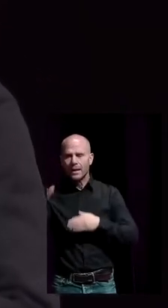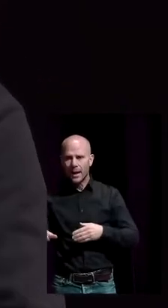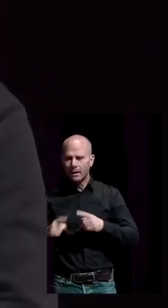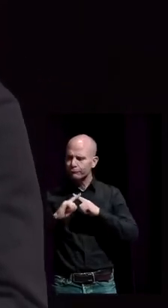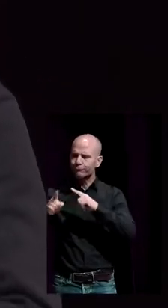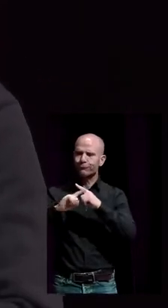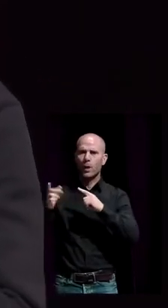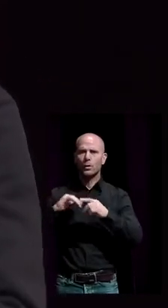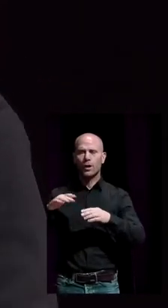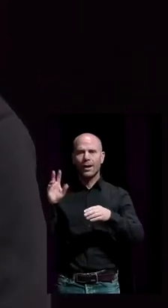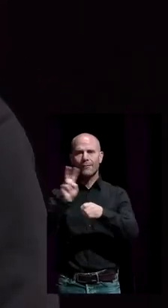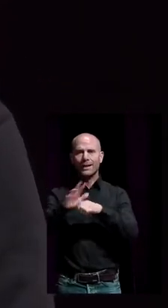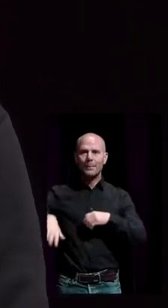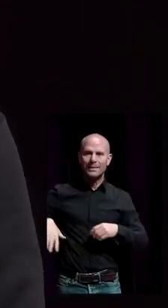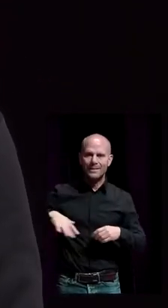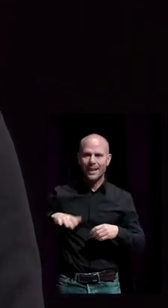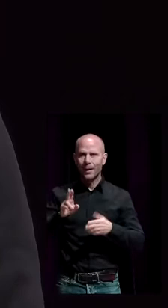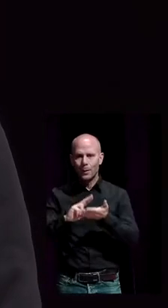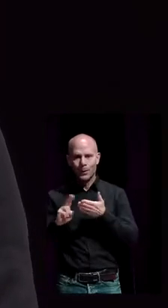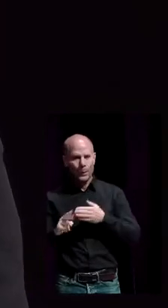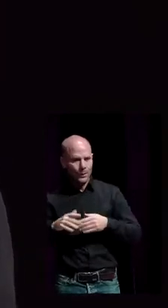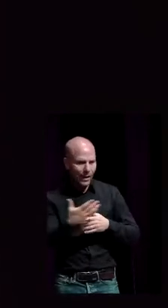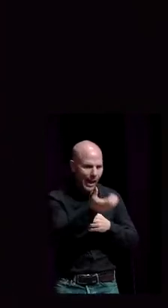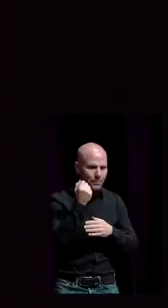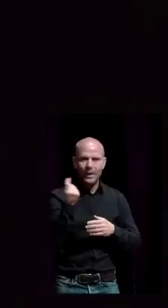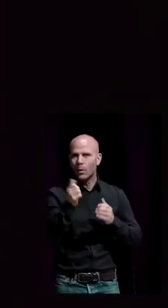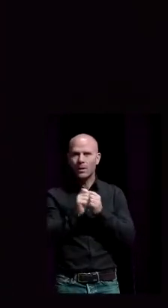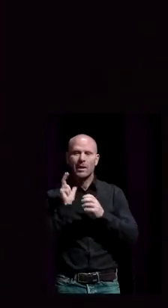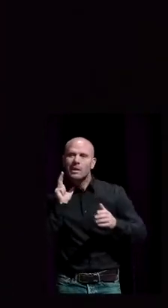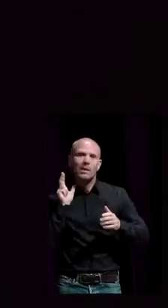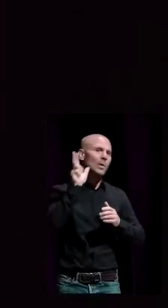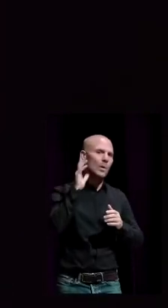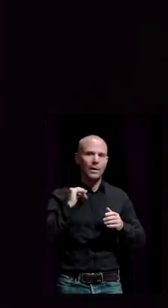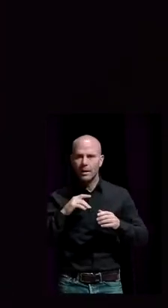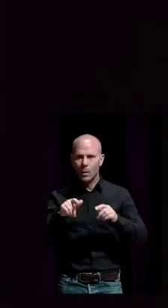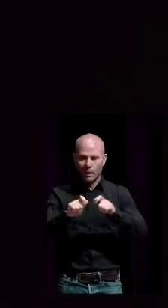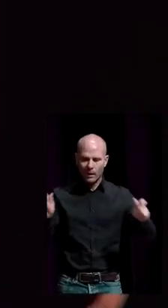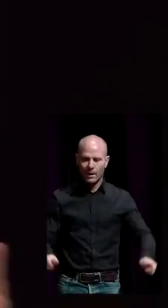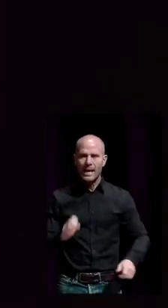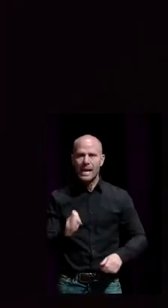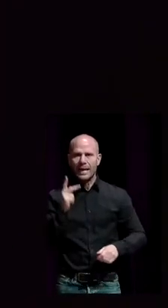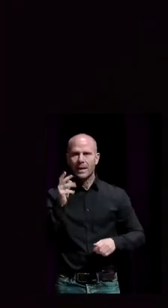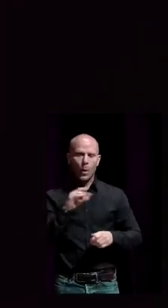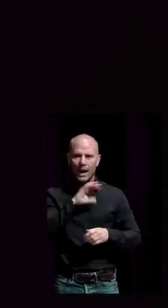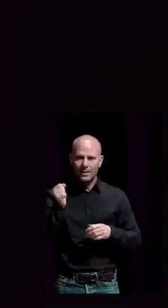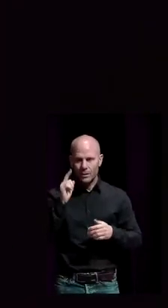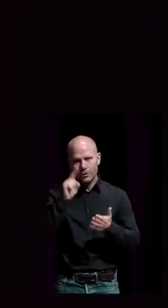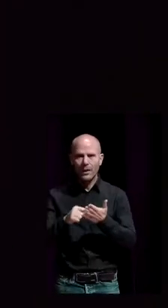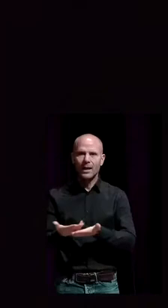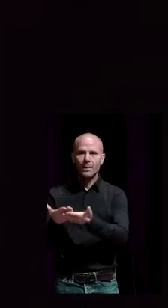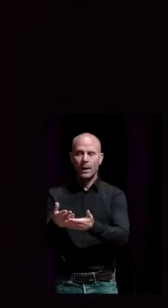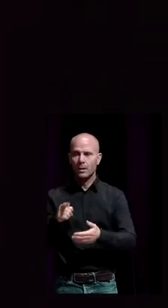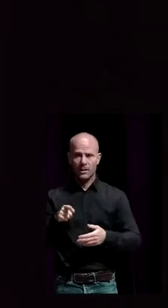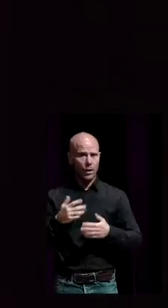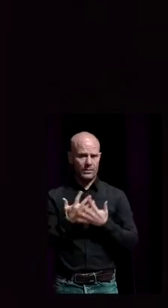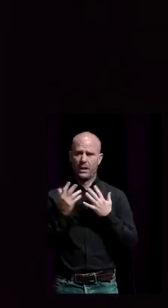in ur vaktmästarnas liksom lilla kontor där. Man skulle hämta kulor och spjut och häckar och allt vad det var för att liksom hjälpa till. Och så där var det flera